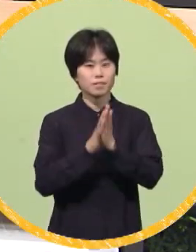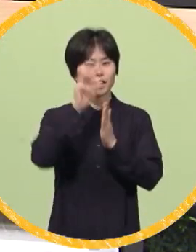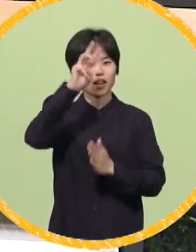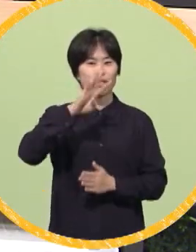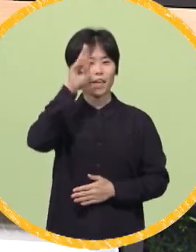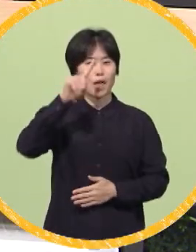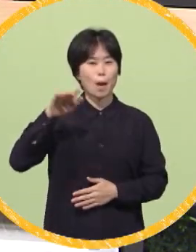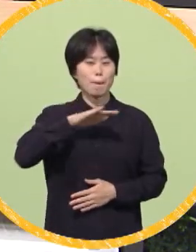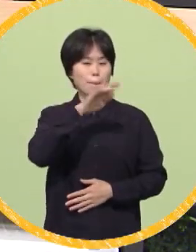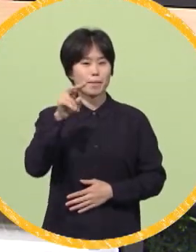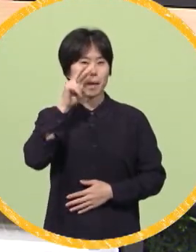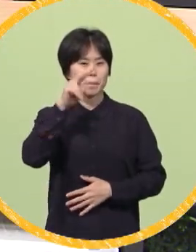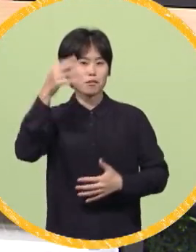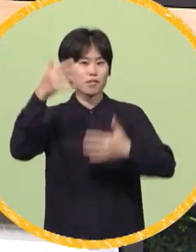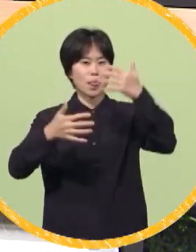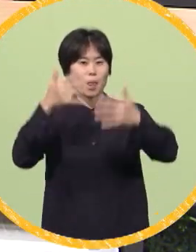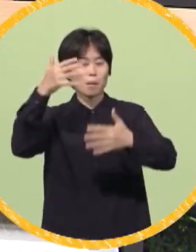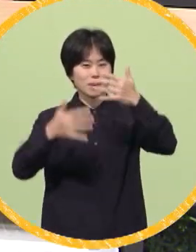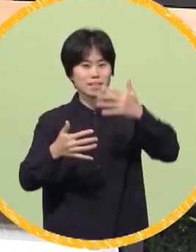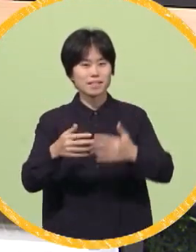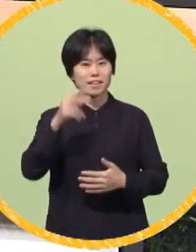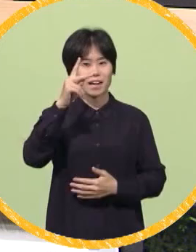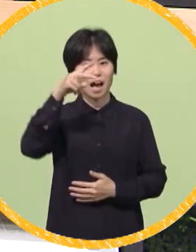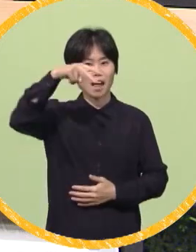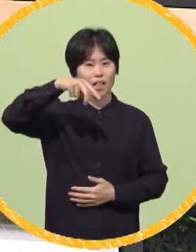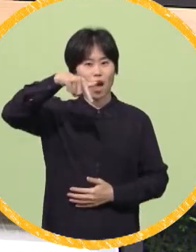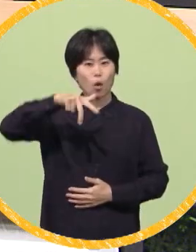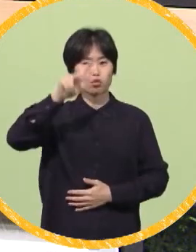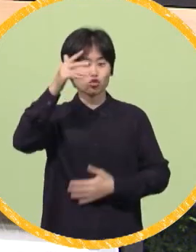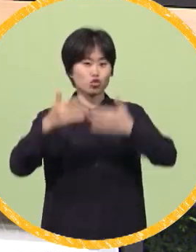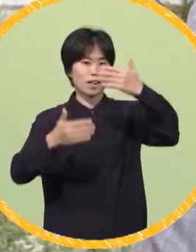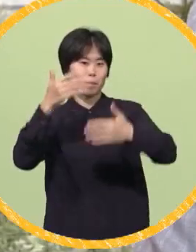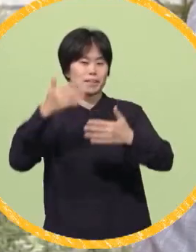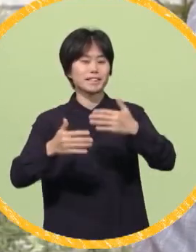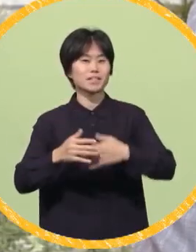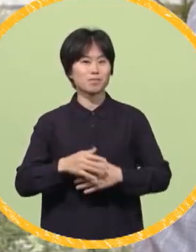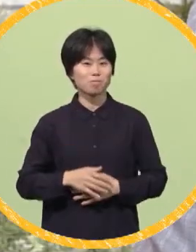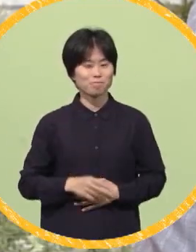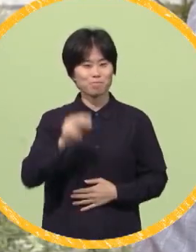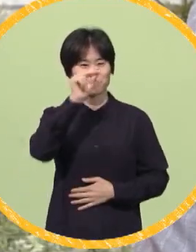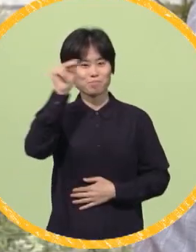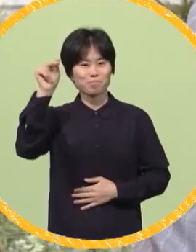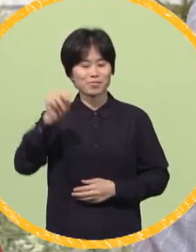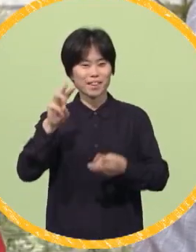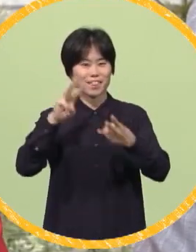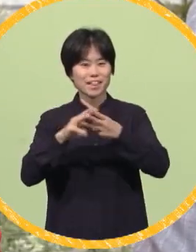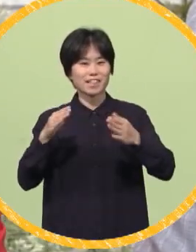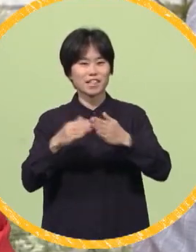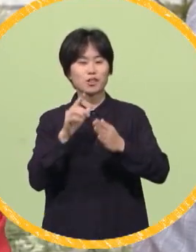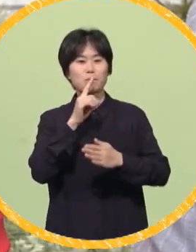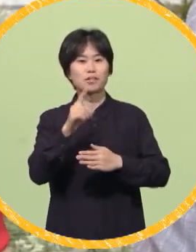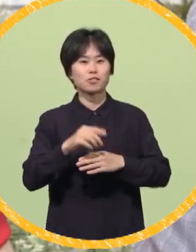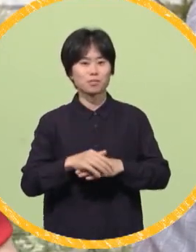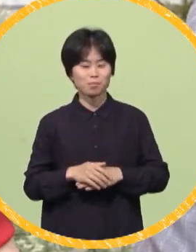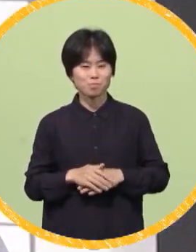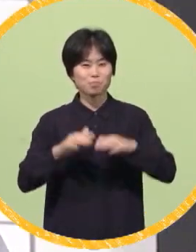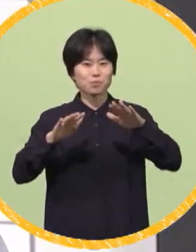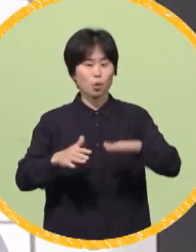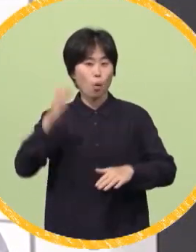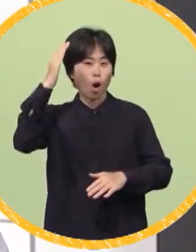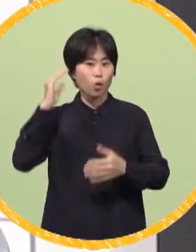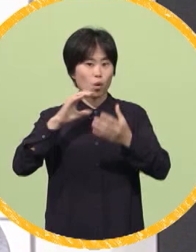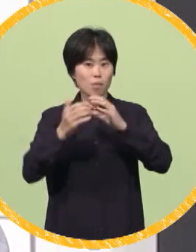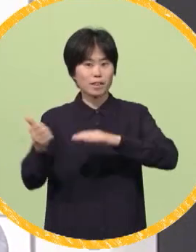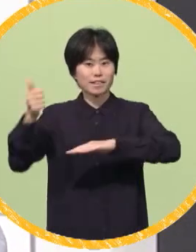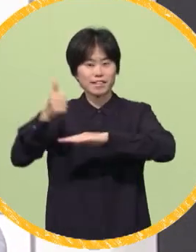神奈川県みんなでビューティービーエンターテインメント広報カナフル TV のお時間です。司会の田崎ひかりです。今日は黒岩知事と一緒にお